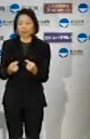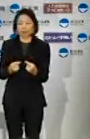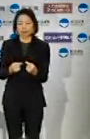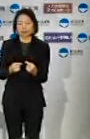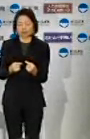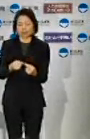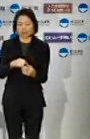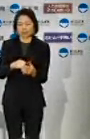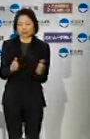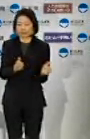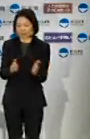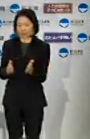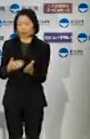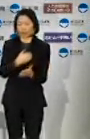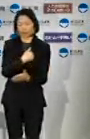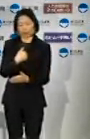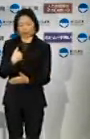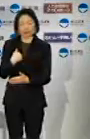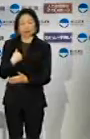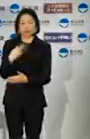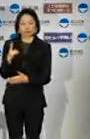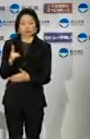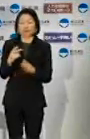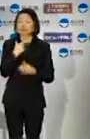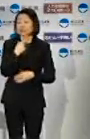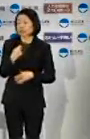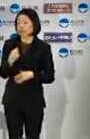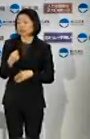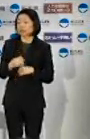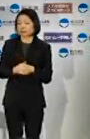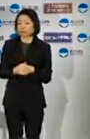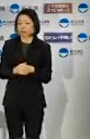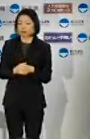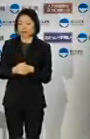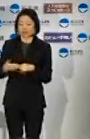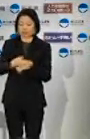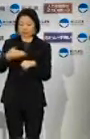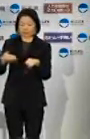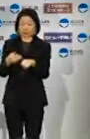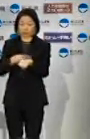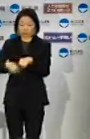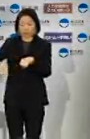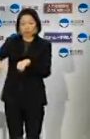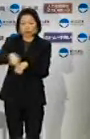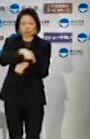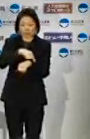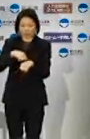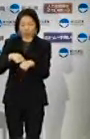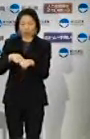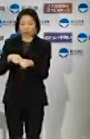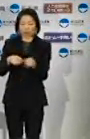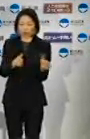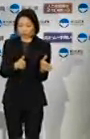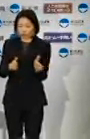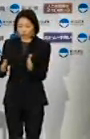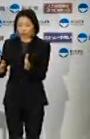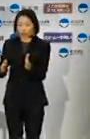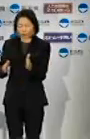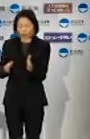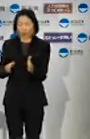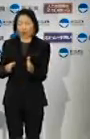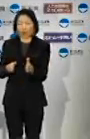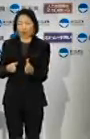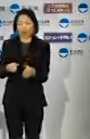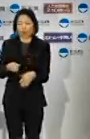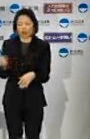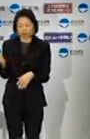ていきたいと思います。おっしゃるように佐渡の一周線はまずマストといいますか、早期